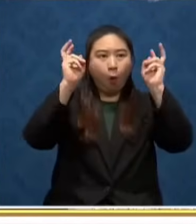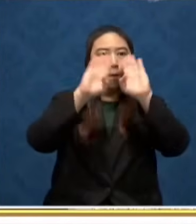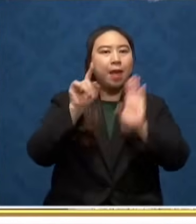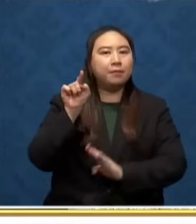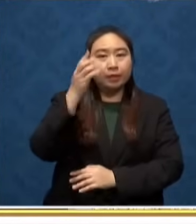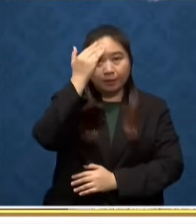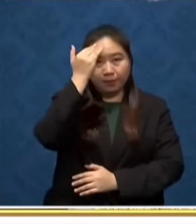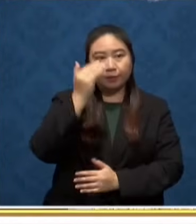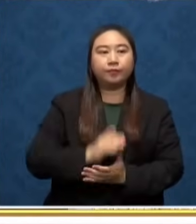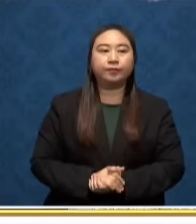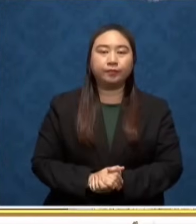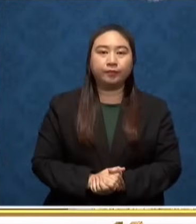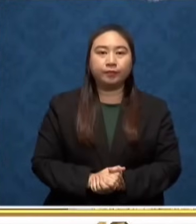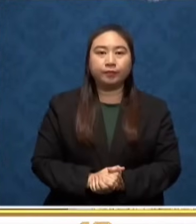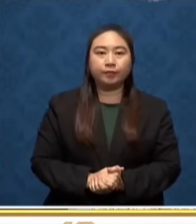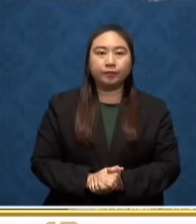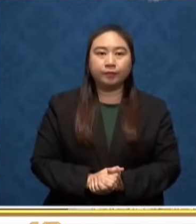ค่ะ